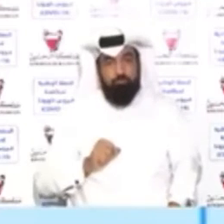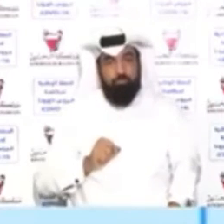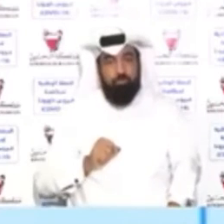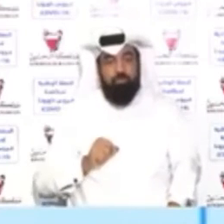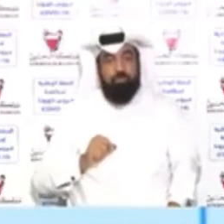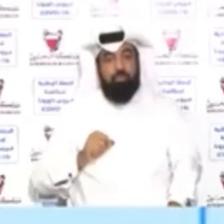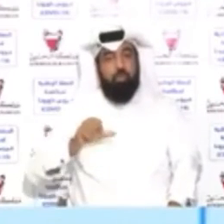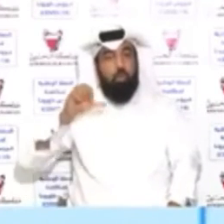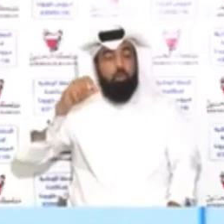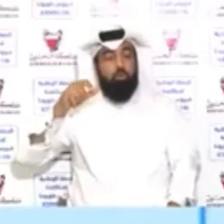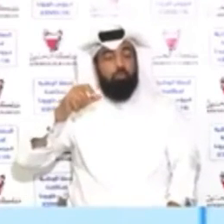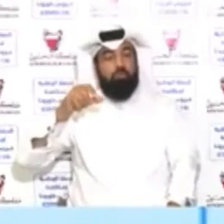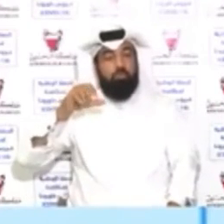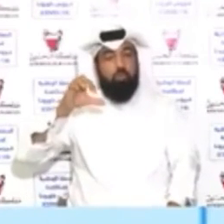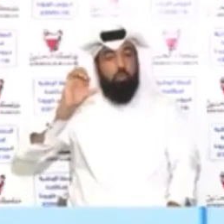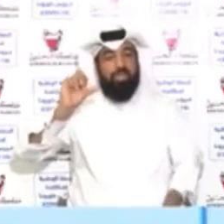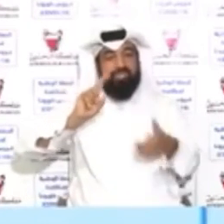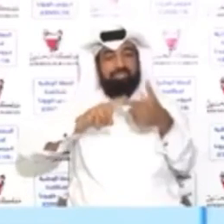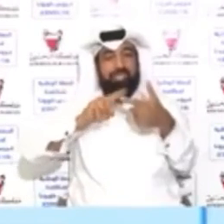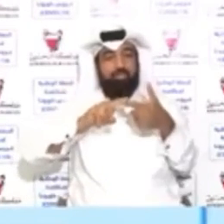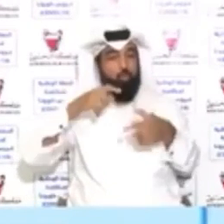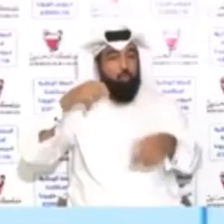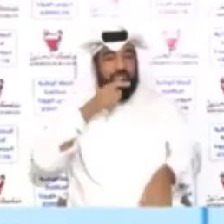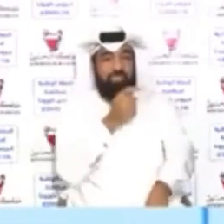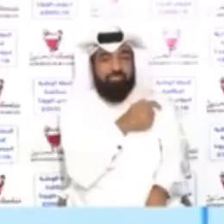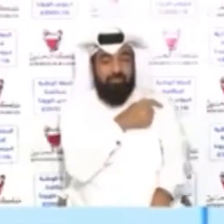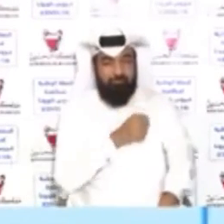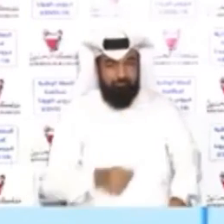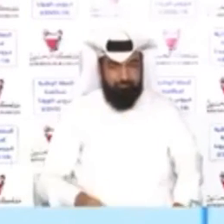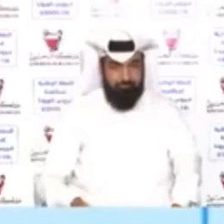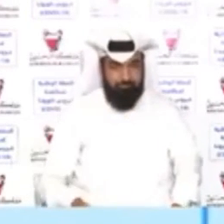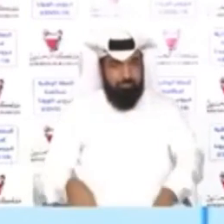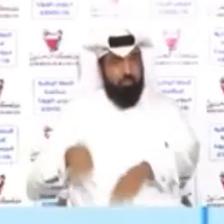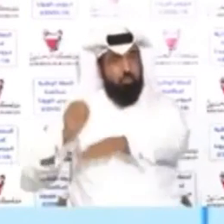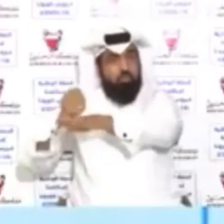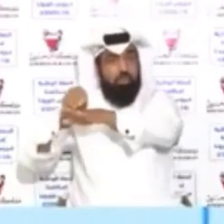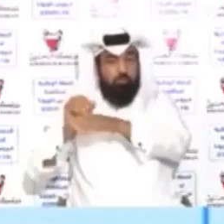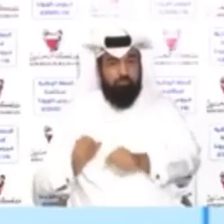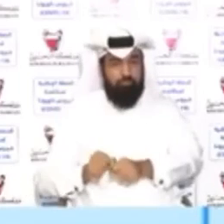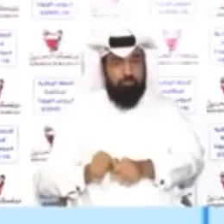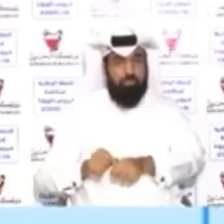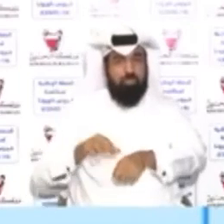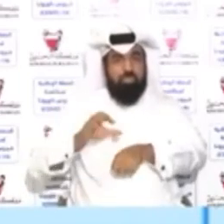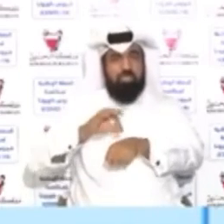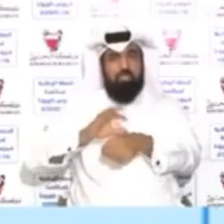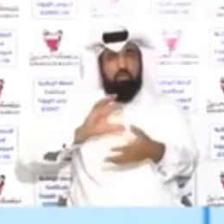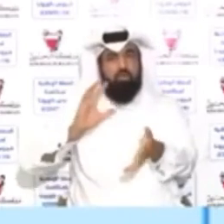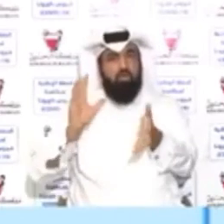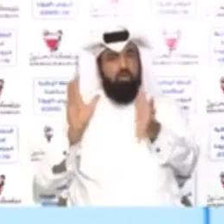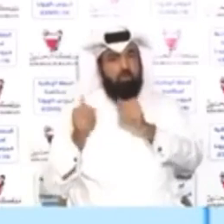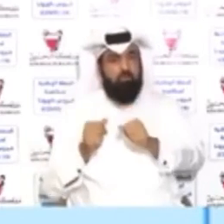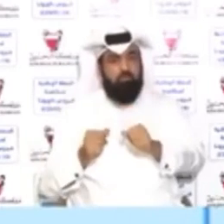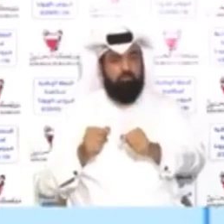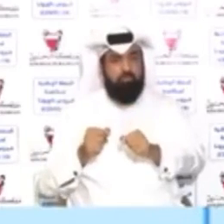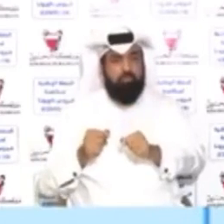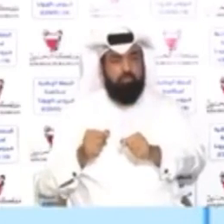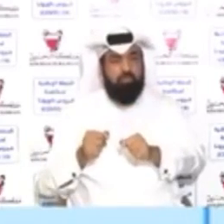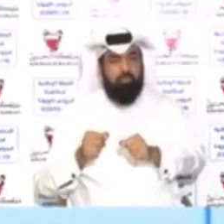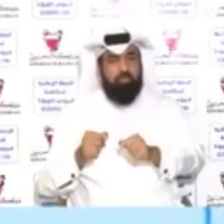وليد. وفقا للمقياس العالمي، هو يذكر أرقام، يبلغ إجمالي الحالات لكل مليون